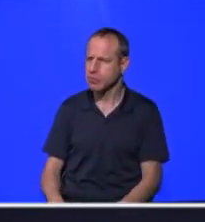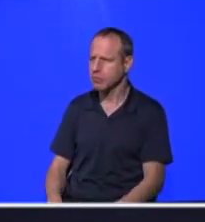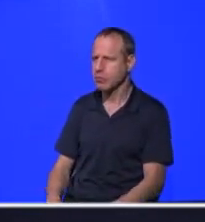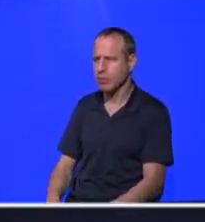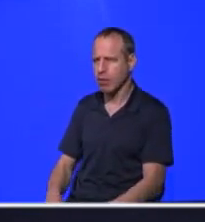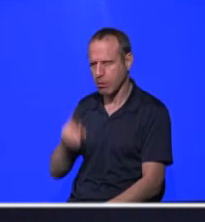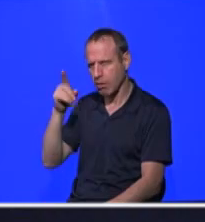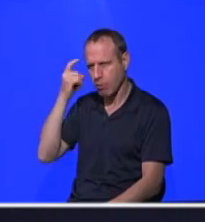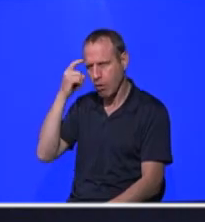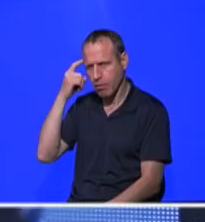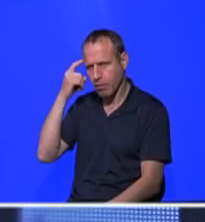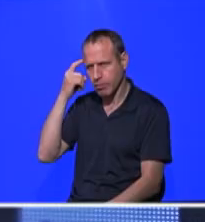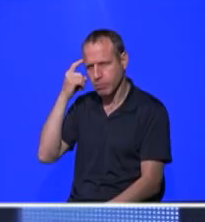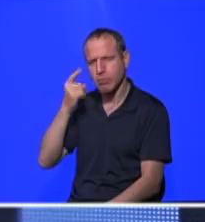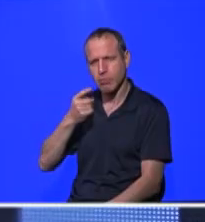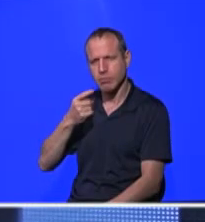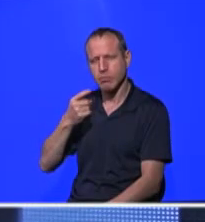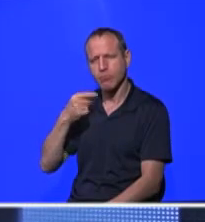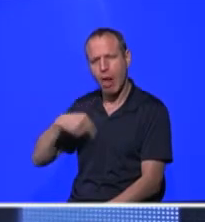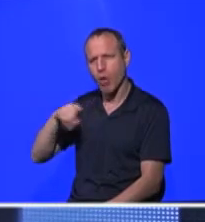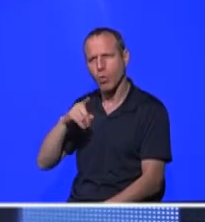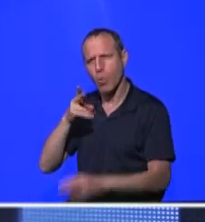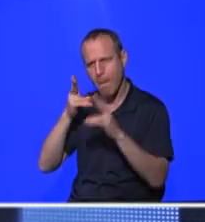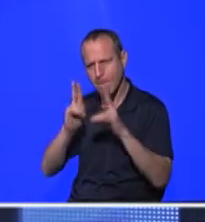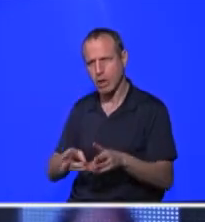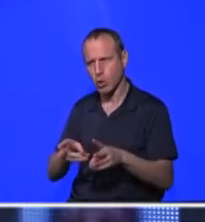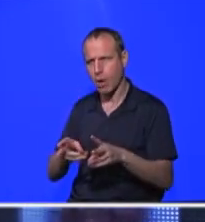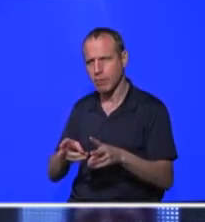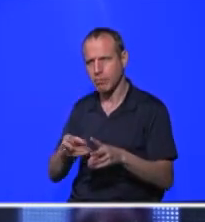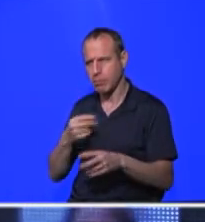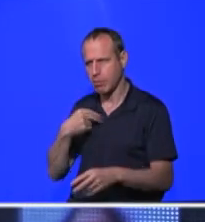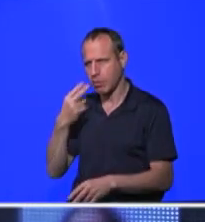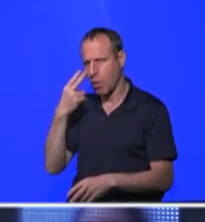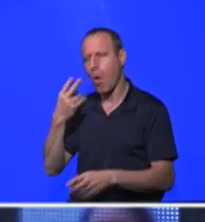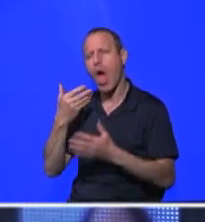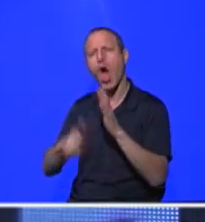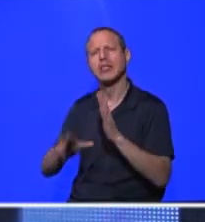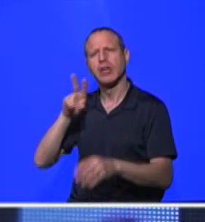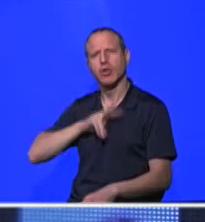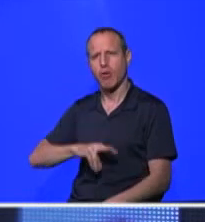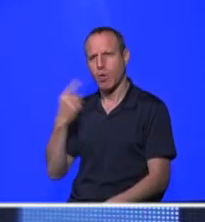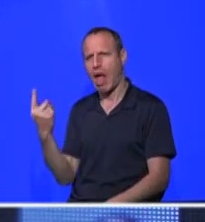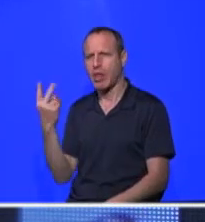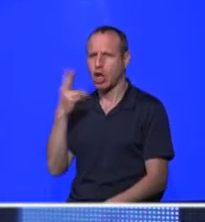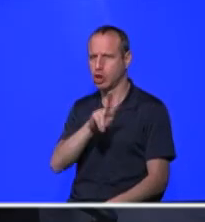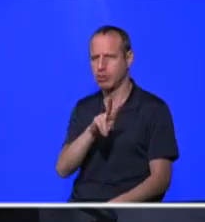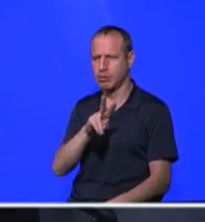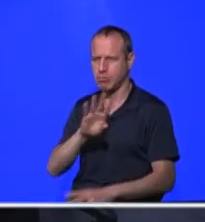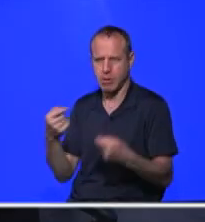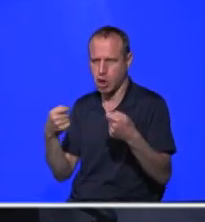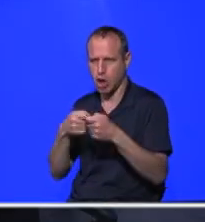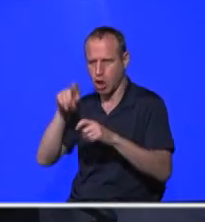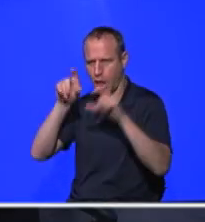אתם חושבים שאנחנו בכלל מסוגלים לראות... תראה, אני רואה את חוסר הסובלנות שיש לנו אחד כלפי השני, בלי שום קשר